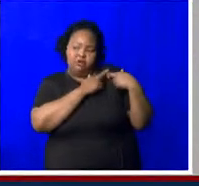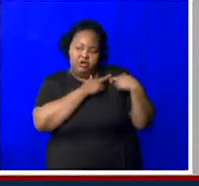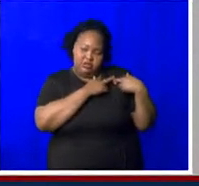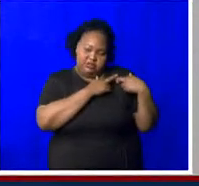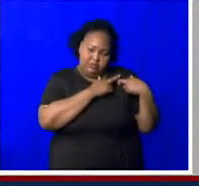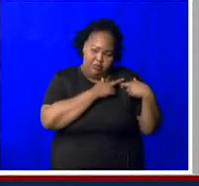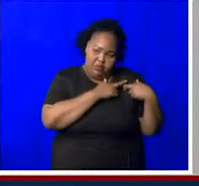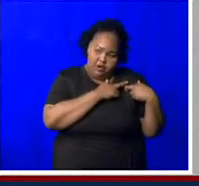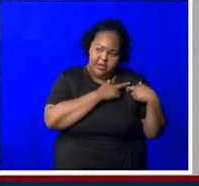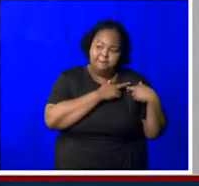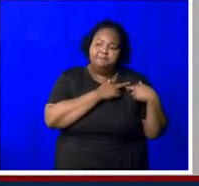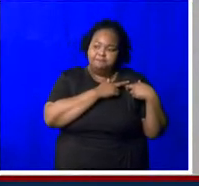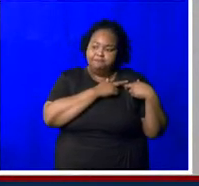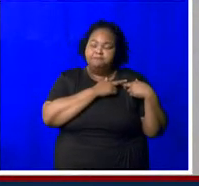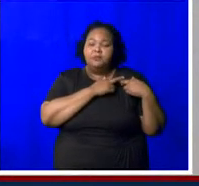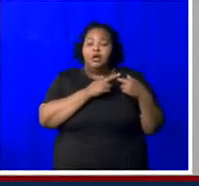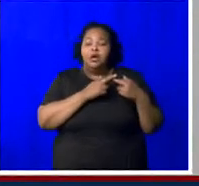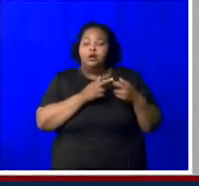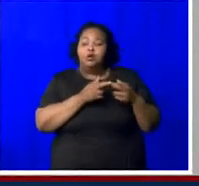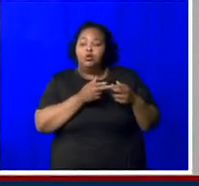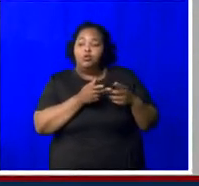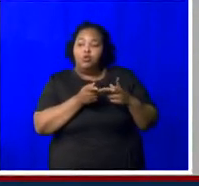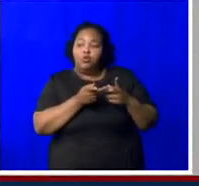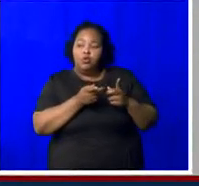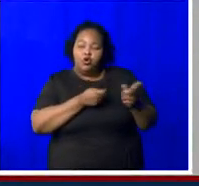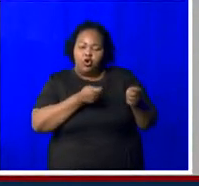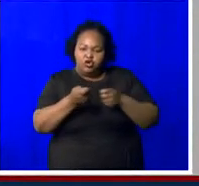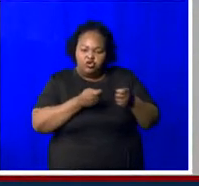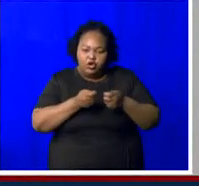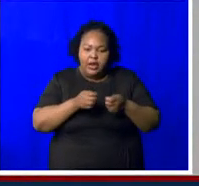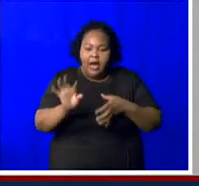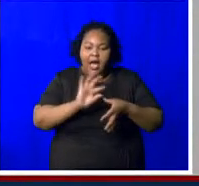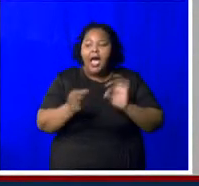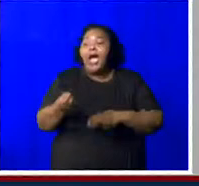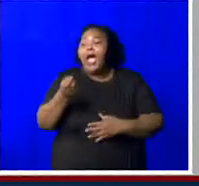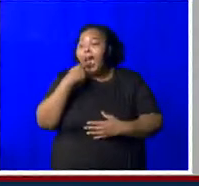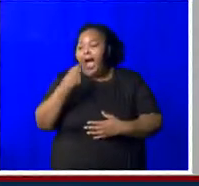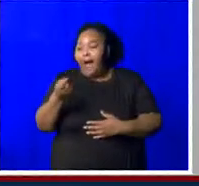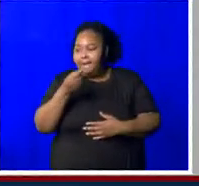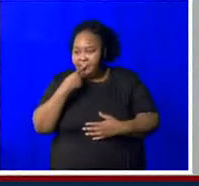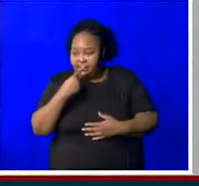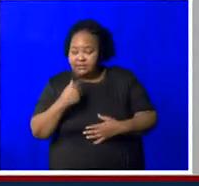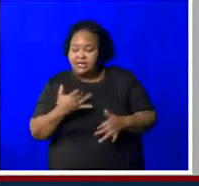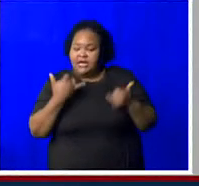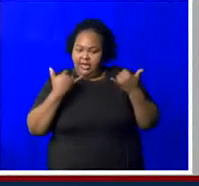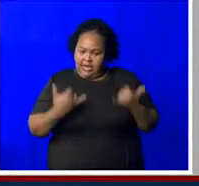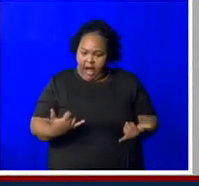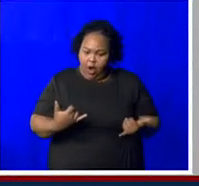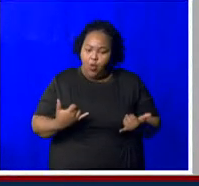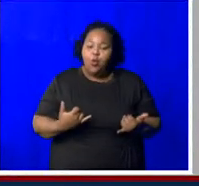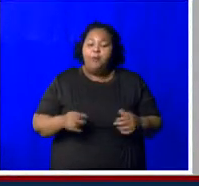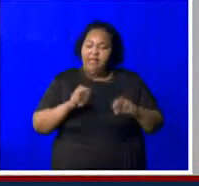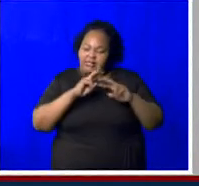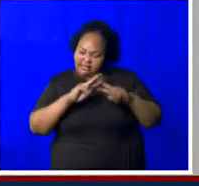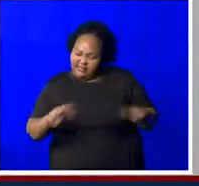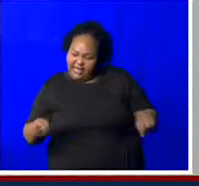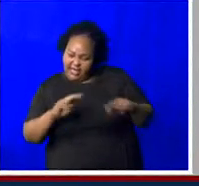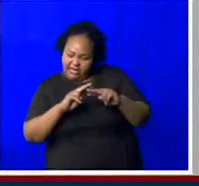medicines regulatory unit isafuna isalandzelela lokuthi ayikho nine lesesele